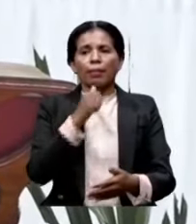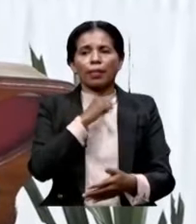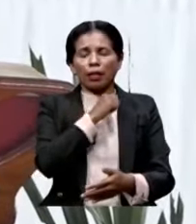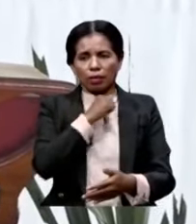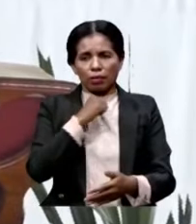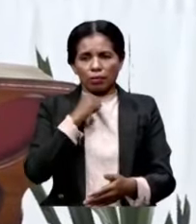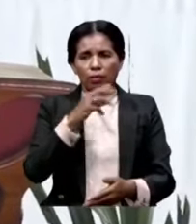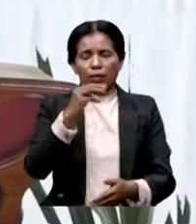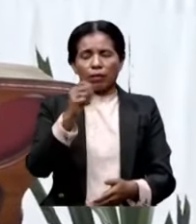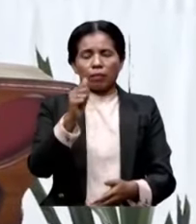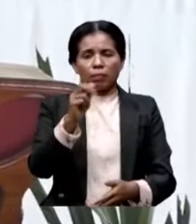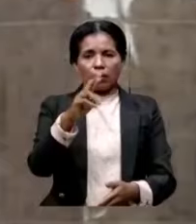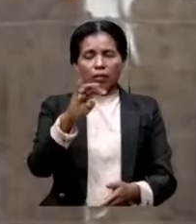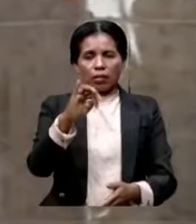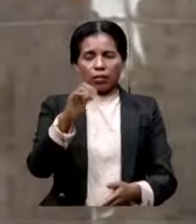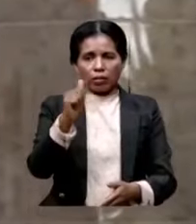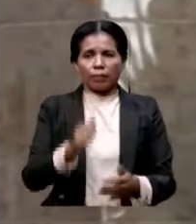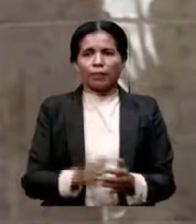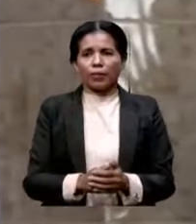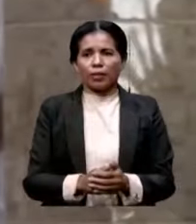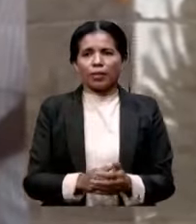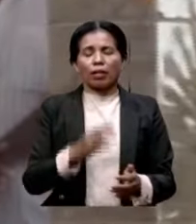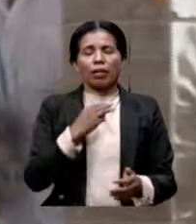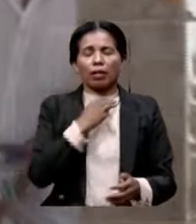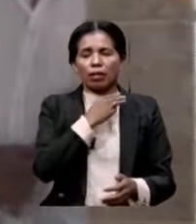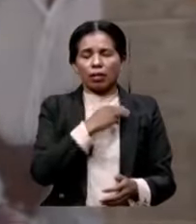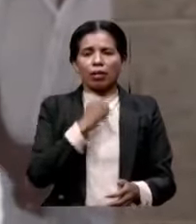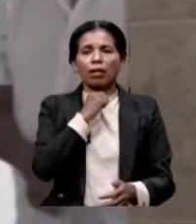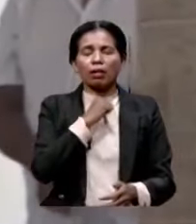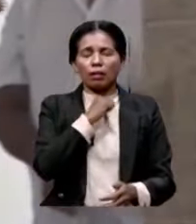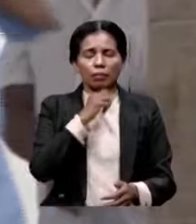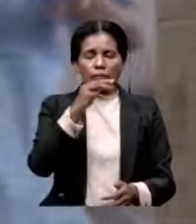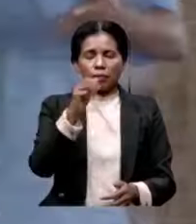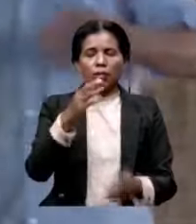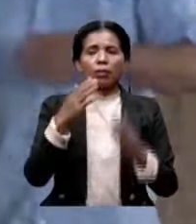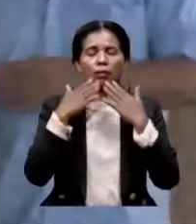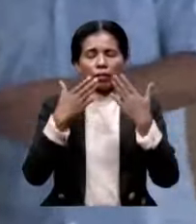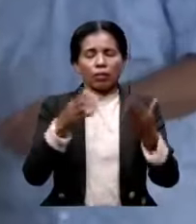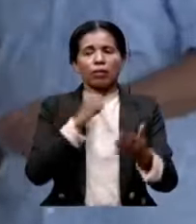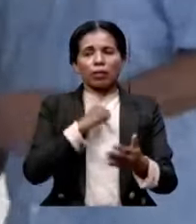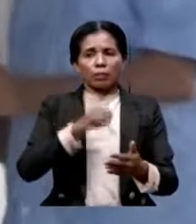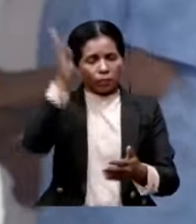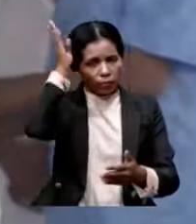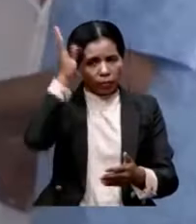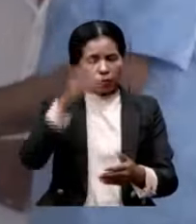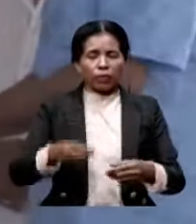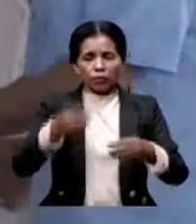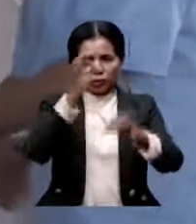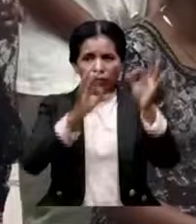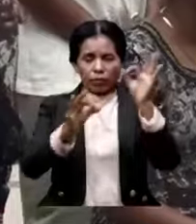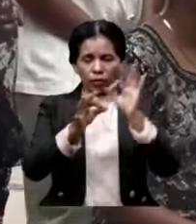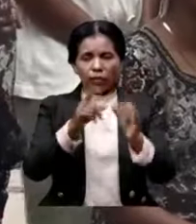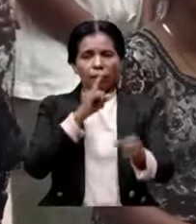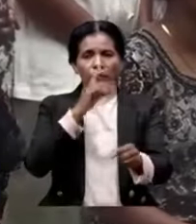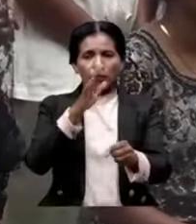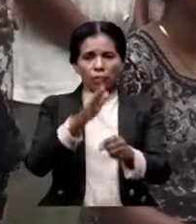Mario Cabral. Par kufong padre Mario Cabral atau agradece ba bispo dia seja baukau tama fo confianza bania no promete se